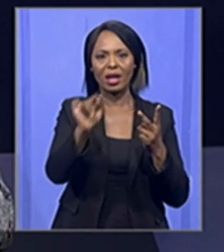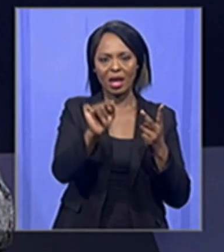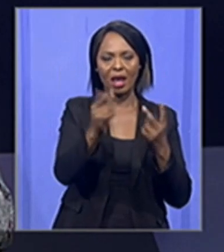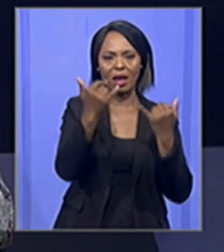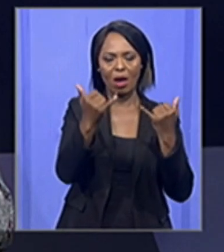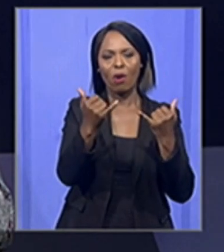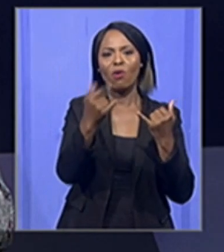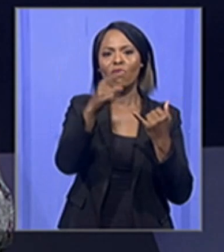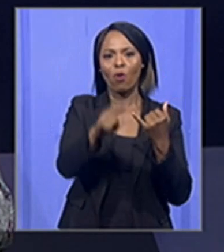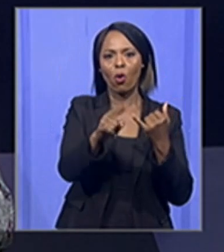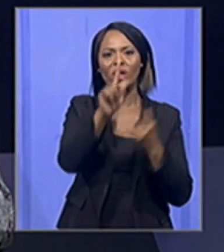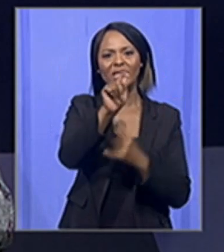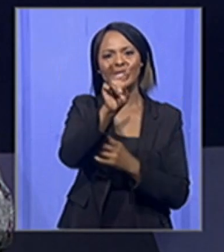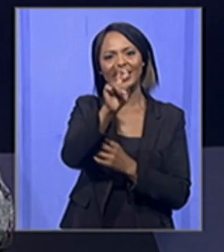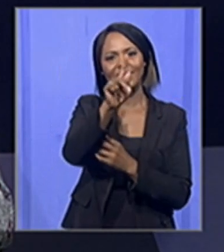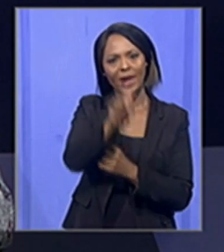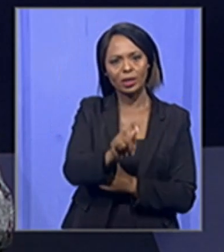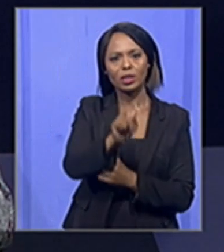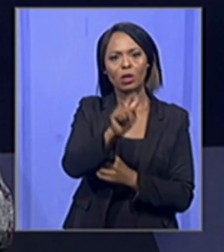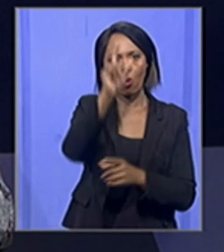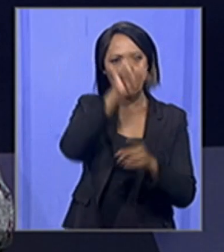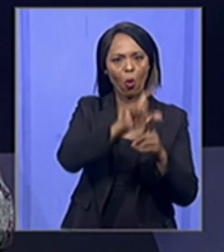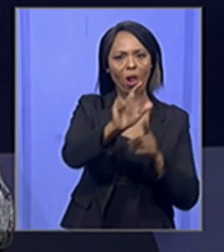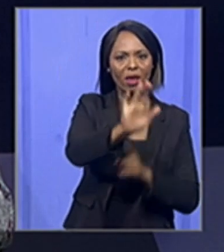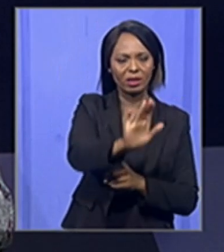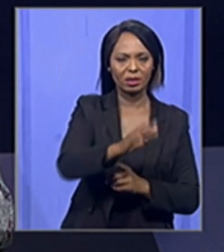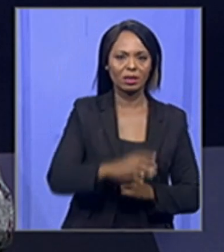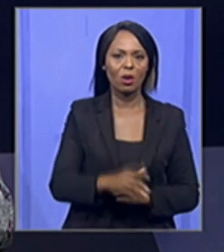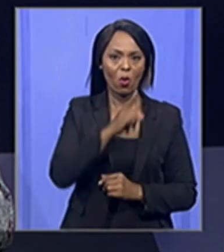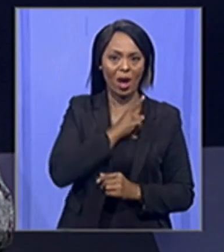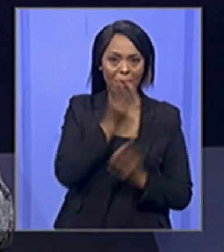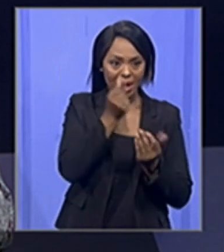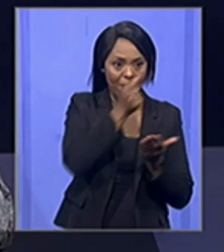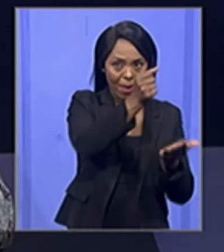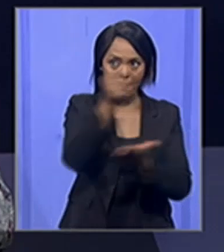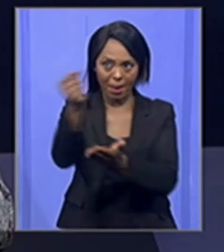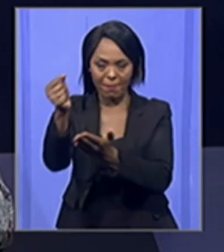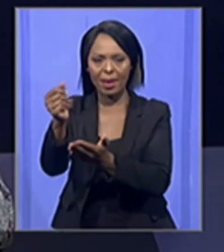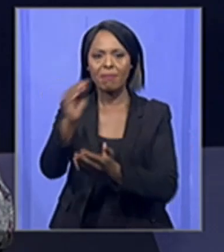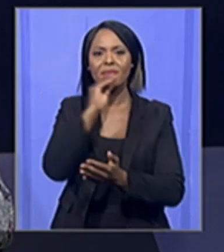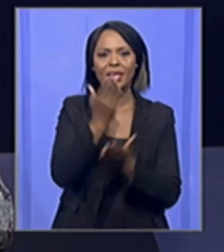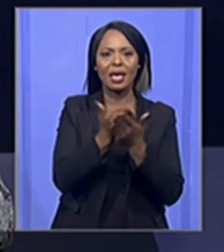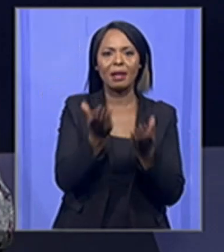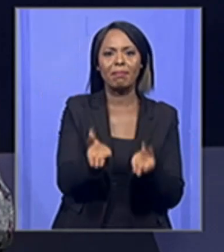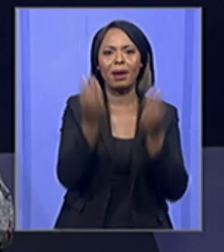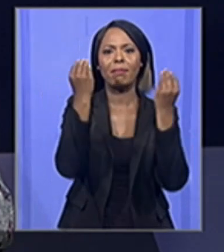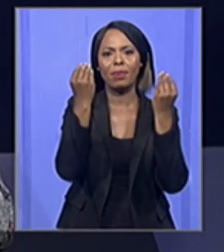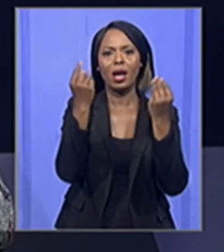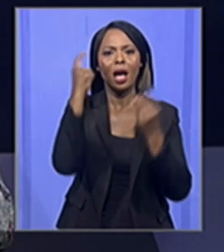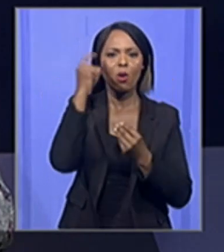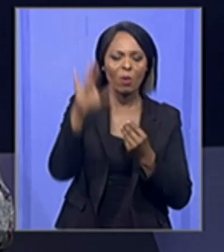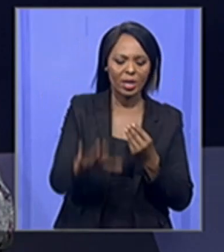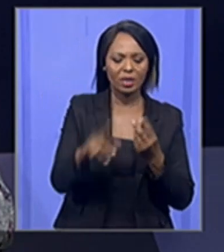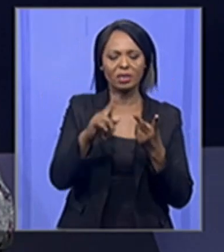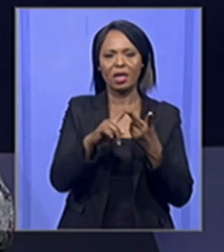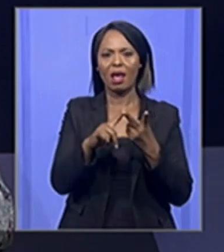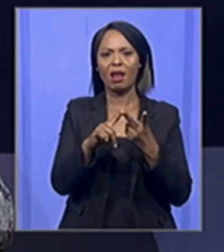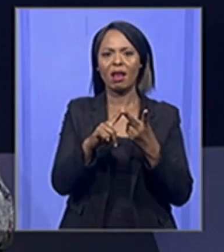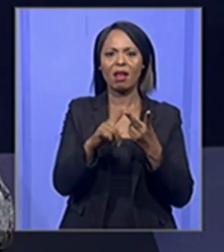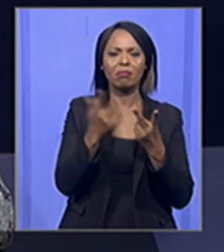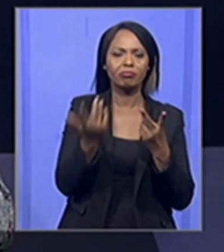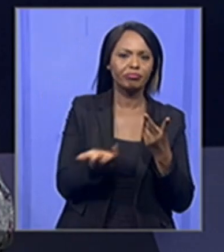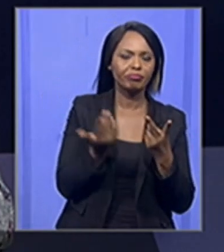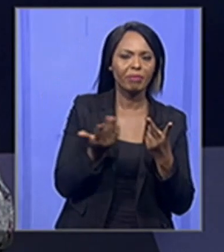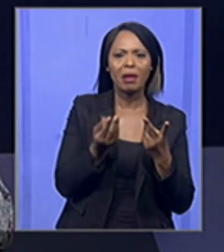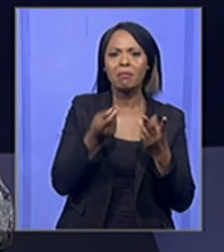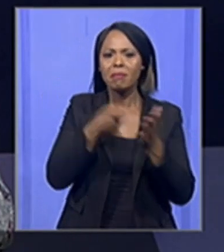collegeng gore di kgone mašeleng a kgone go ka thuša bana gore ba kgone go hwetša dipleke tša go dula ba kgone go ka